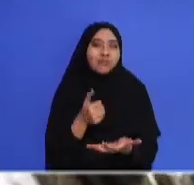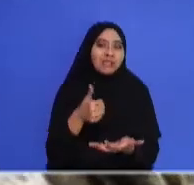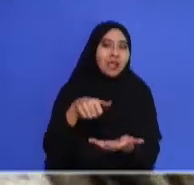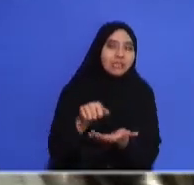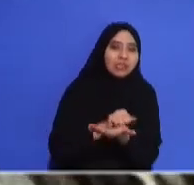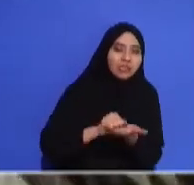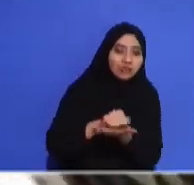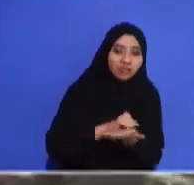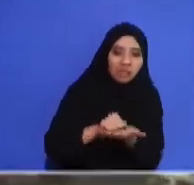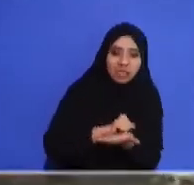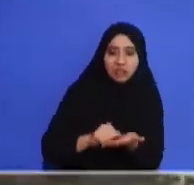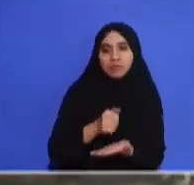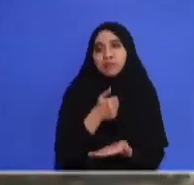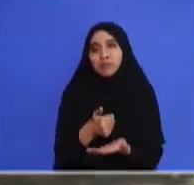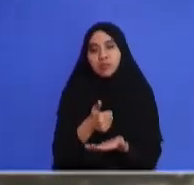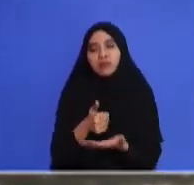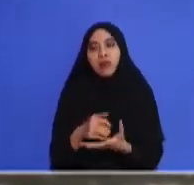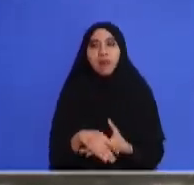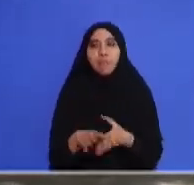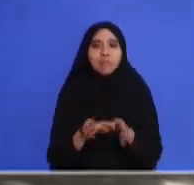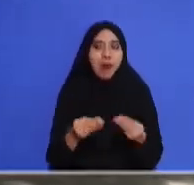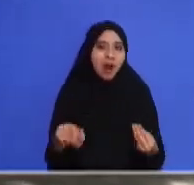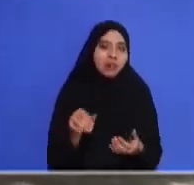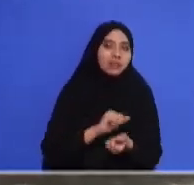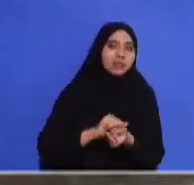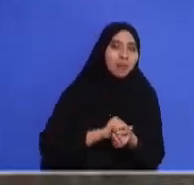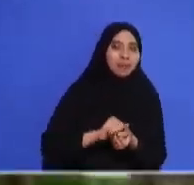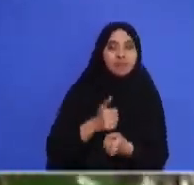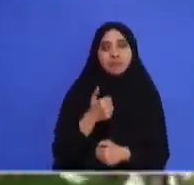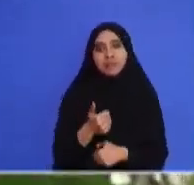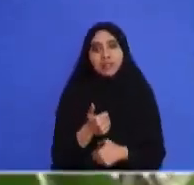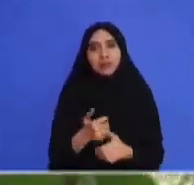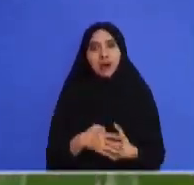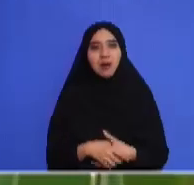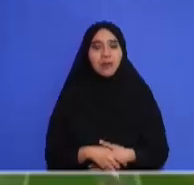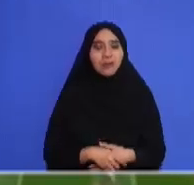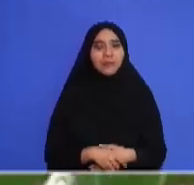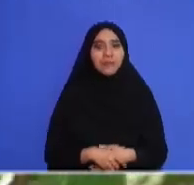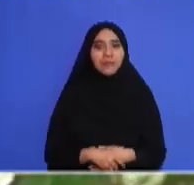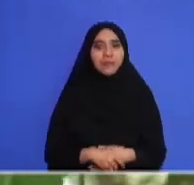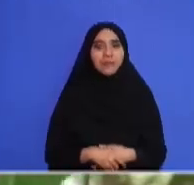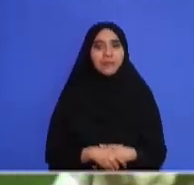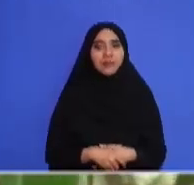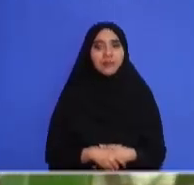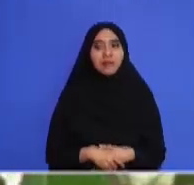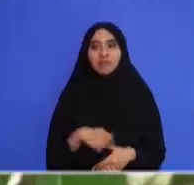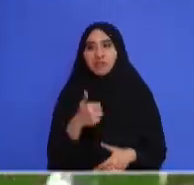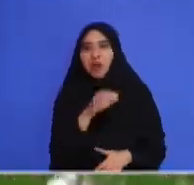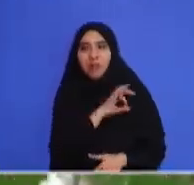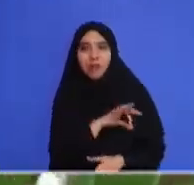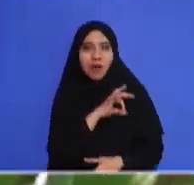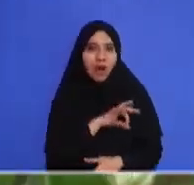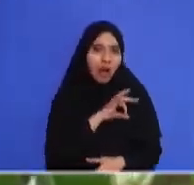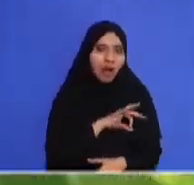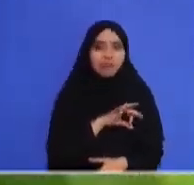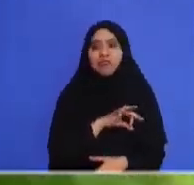siwak. Kajawi menika ron mimbo ugi asring dipun dadosaken agen antioksidan ingkang gadhah mupangat kathah menggaing